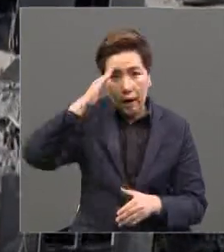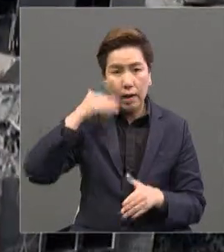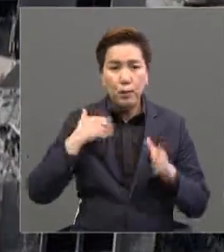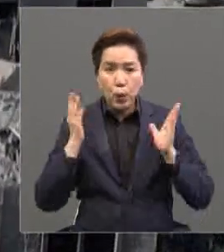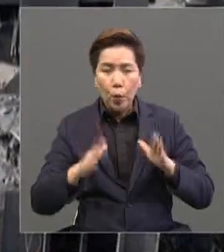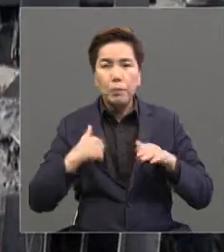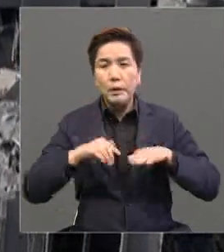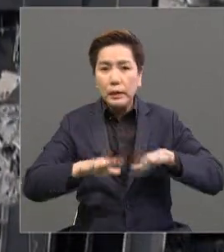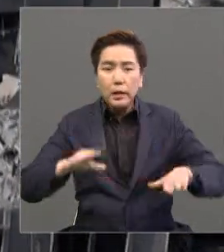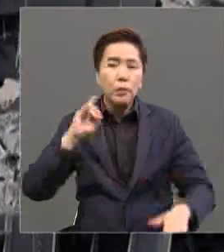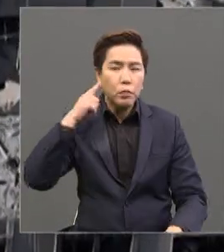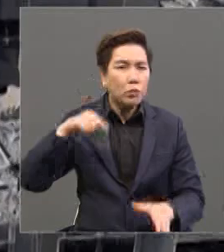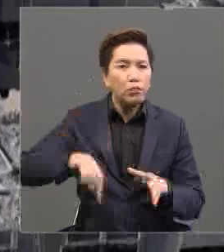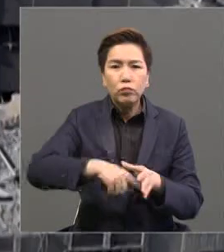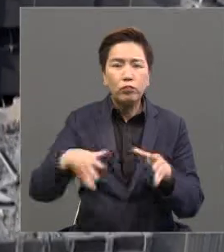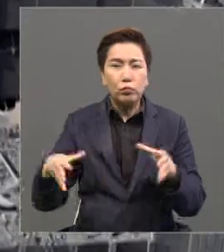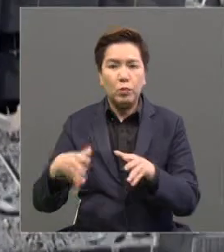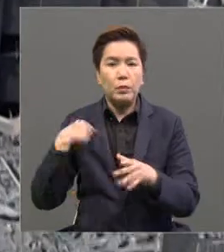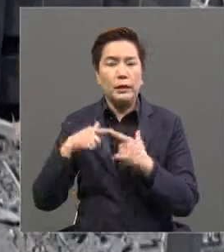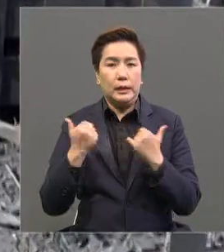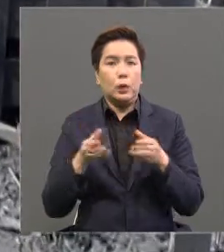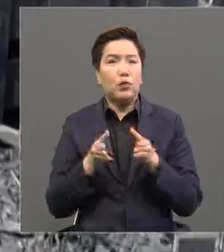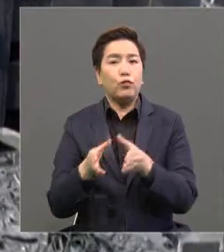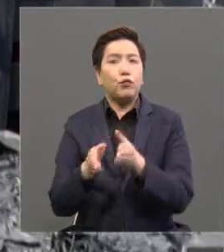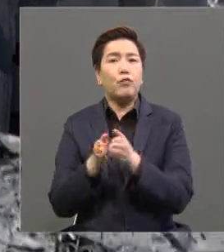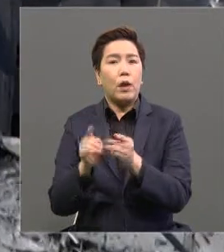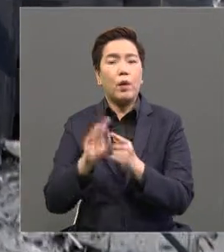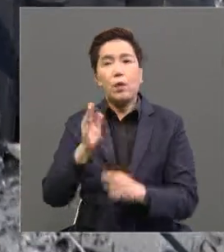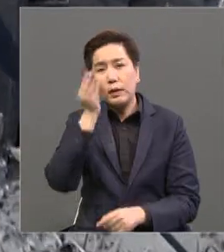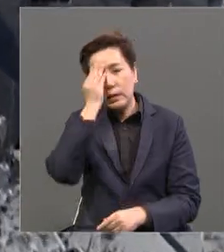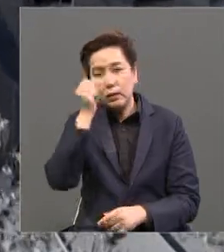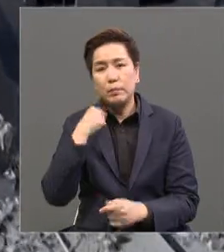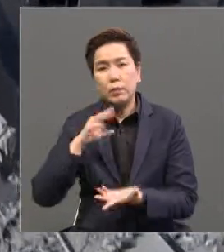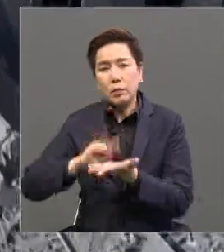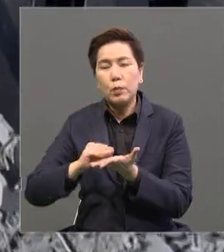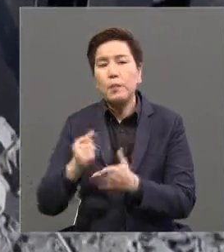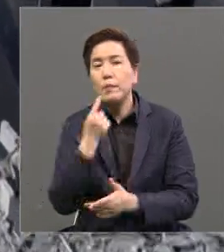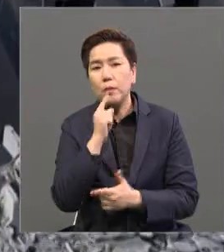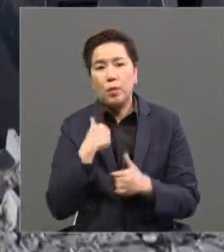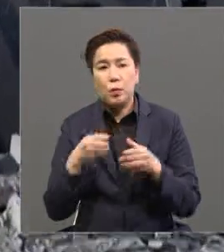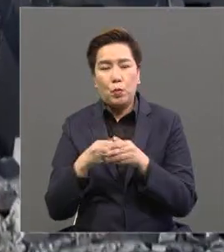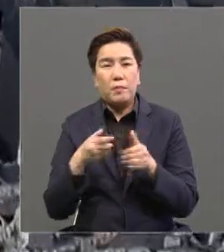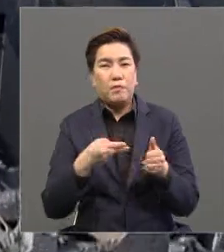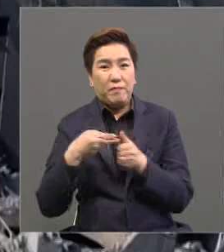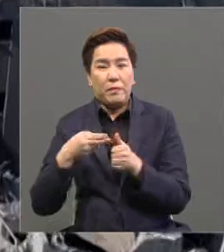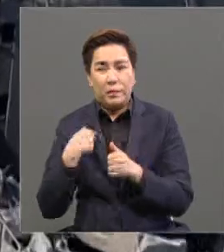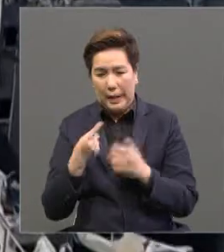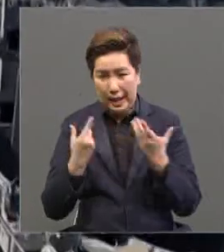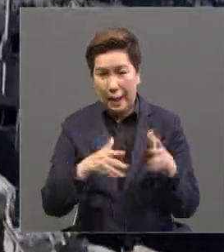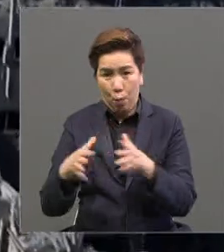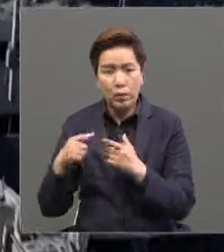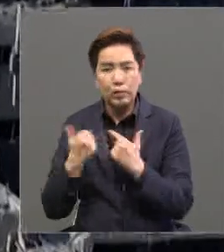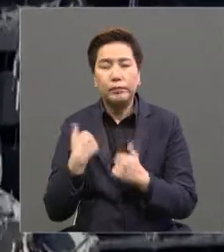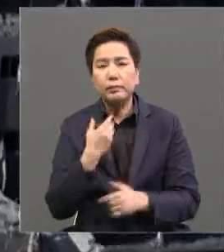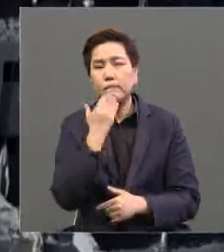พลเรือนเด็กและสตรีฝ่ายความมั่นคงของอิสราเอลเองยืนยันว่ามีข้อมูลเบื้องต้นของตัวประกันทั้งหมดแล้วนะคะ